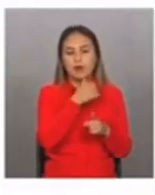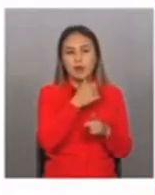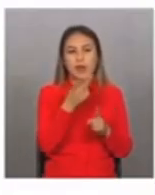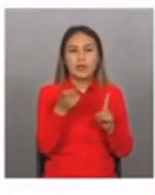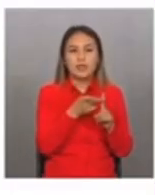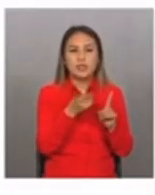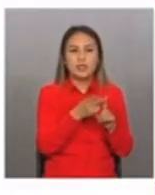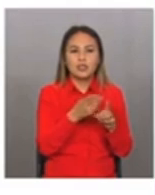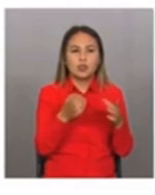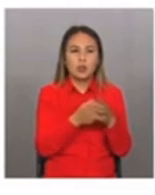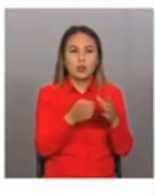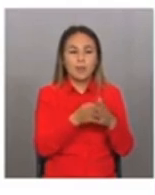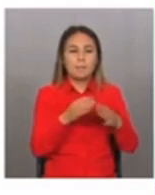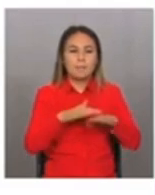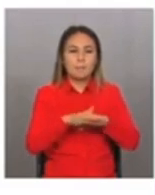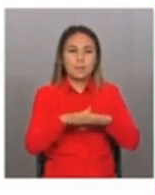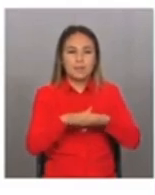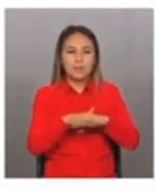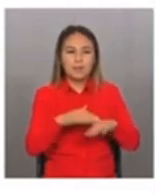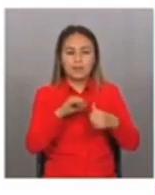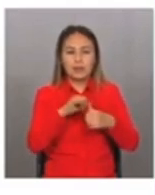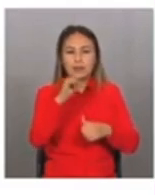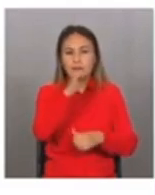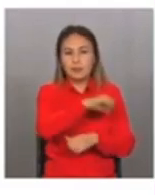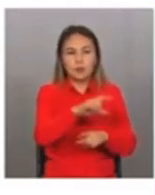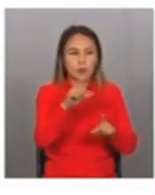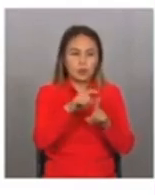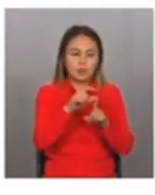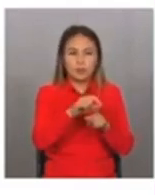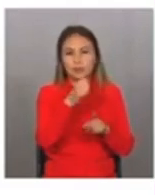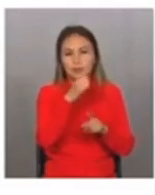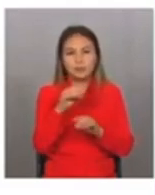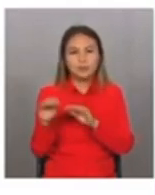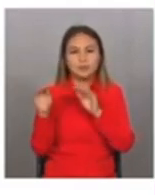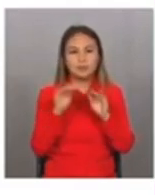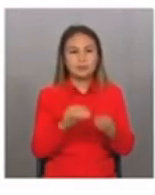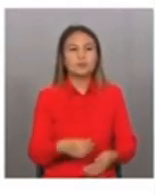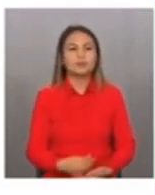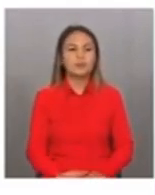топқа математикаға қатысты емес сөздерді